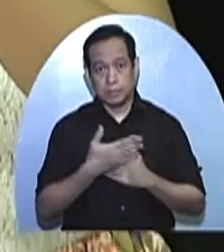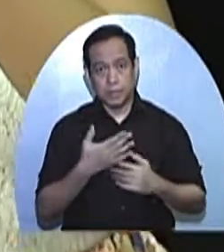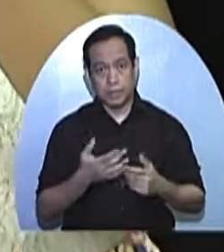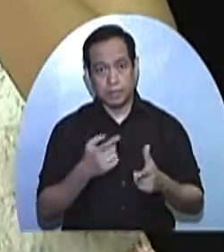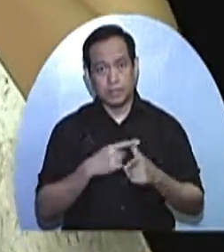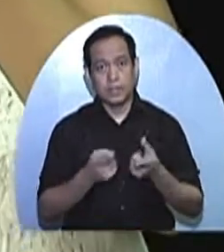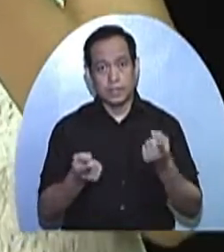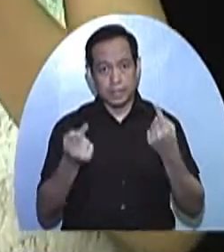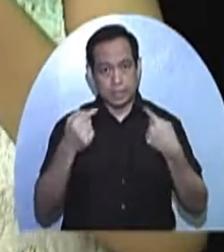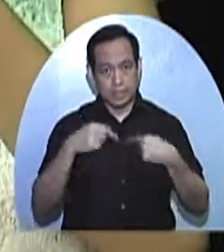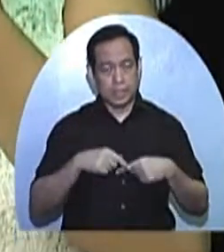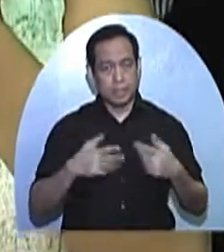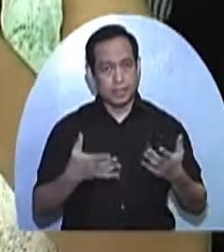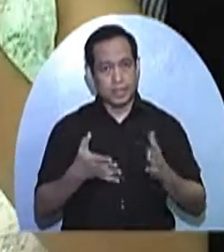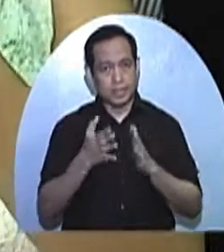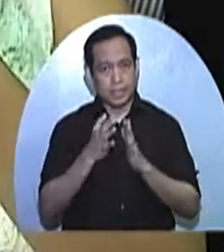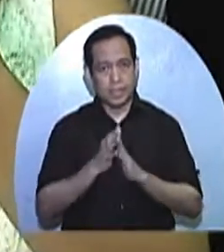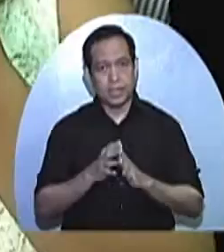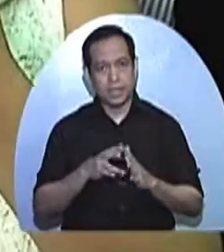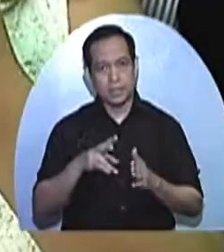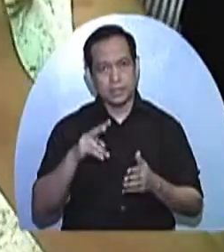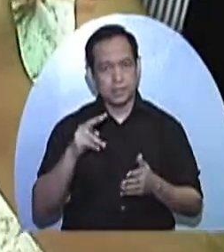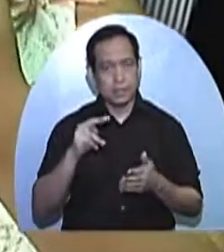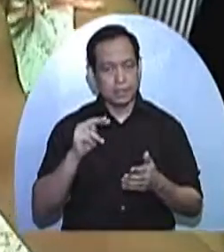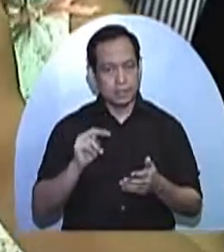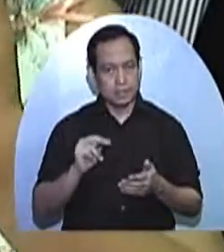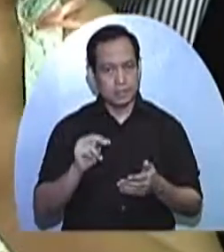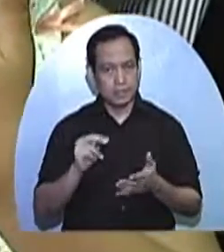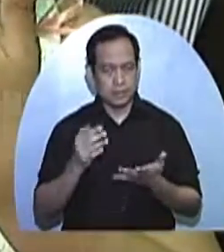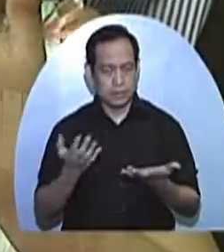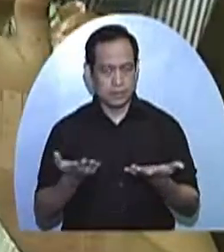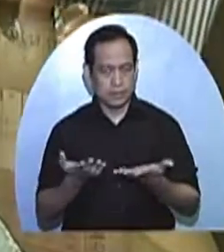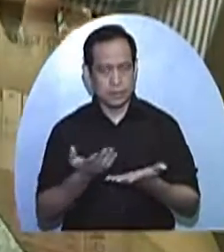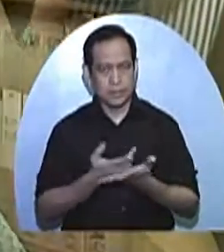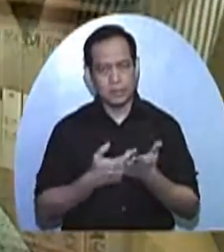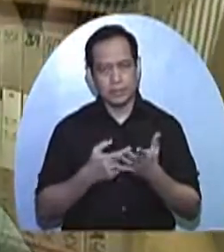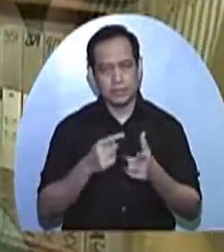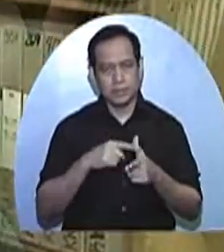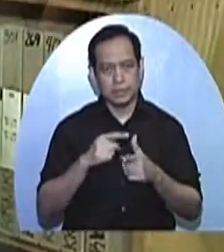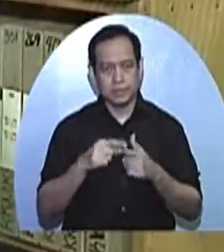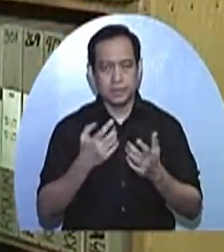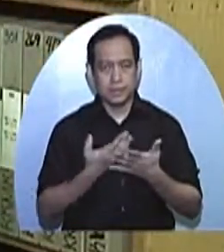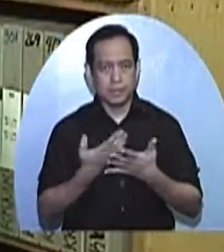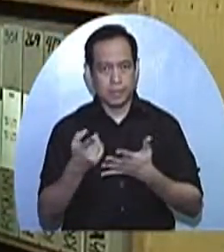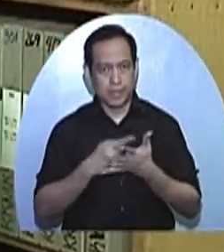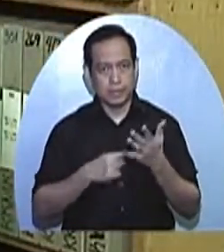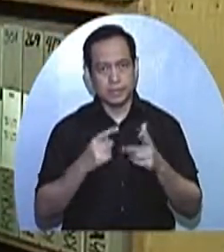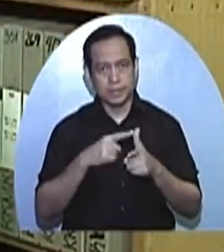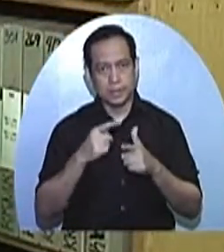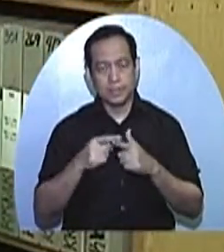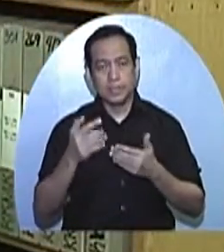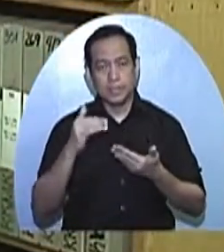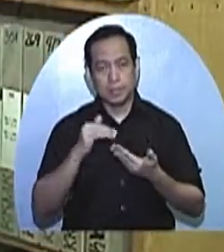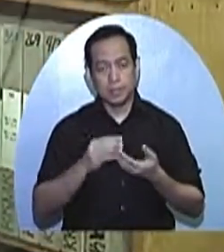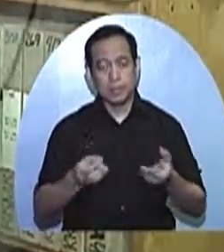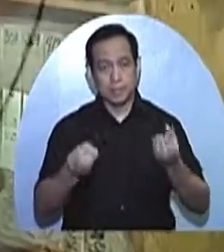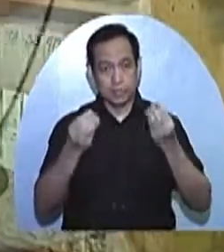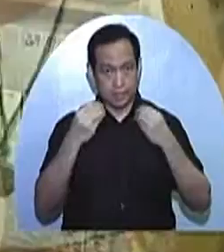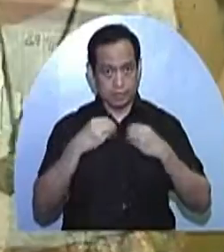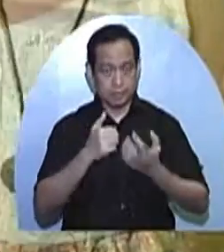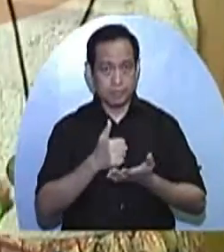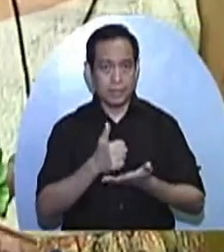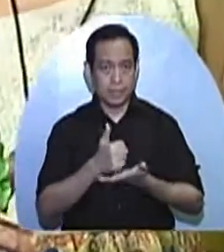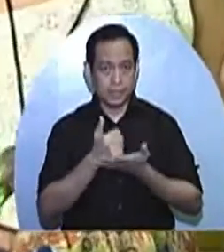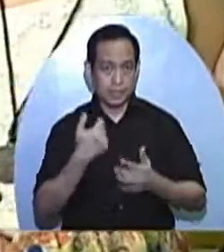po, lalapit lang ako dito, magsasabi lang ako meron pong ganito, kailangan na naman ng ganito. Yun nga po, naibibigay nung kapwa ko, mahal